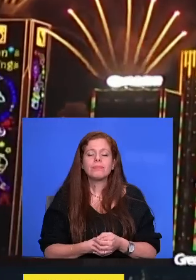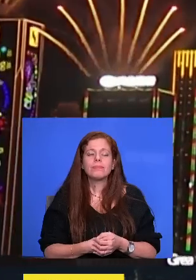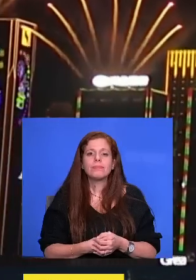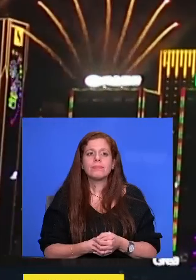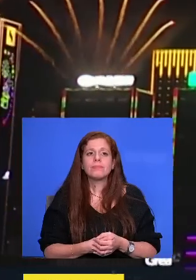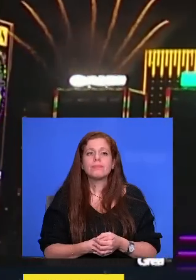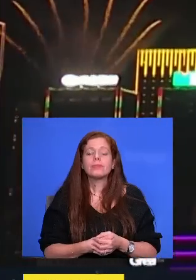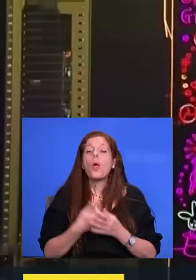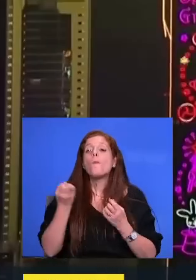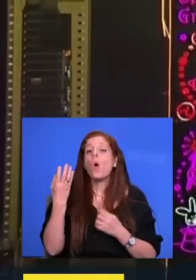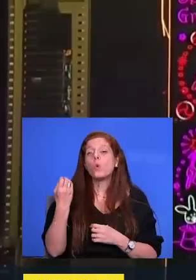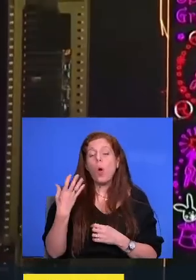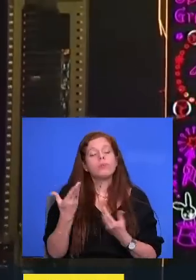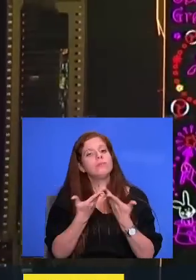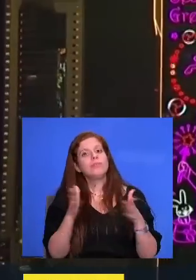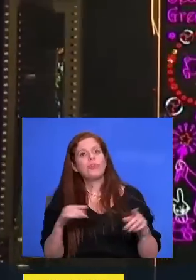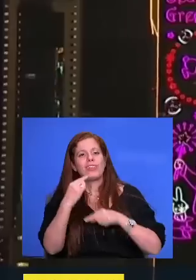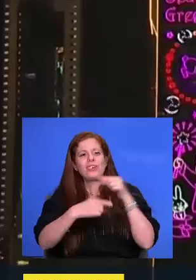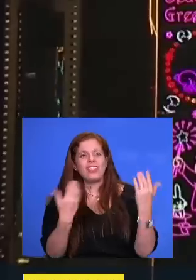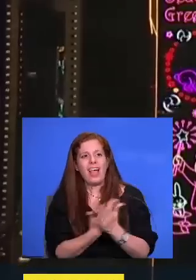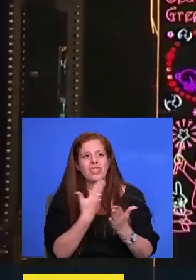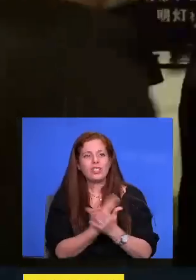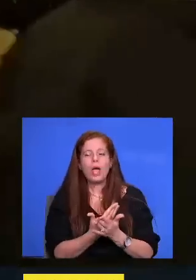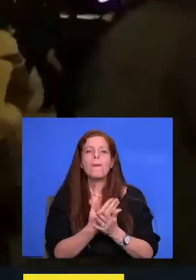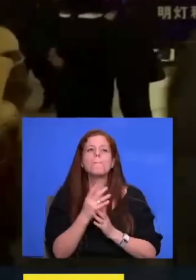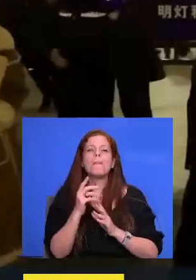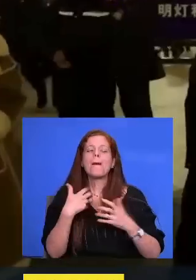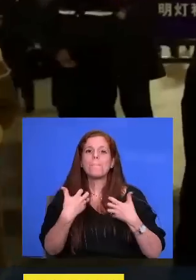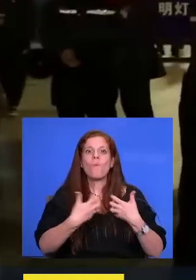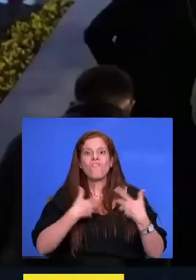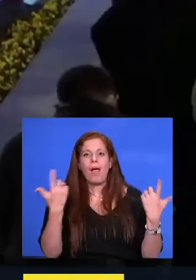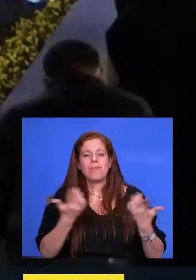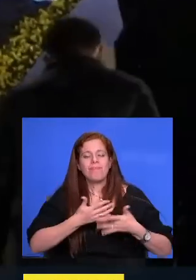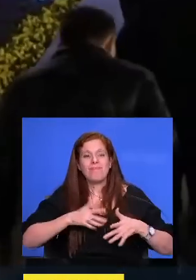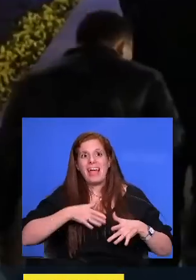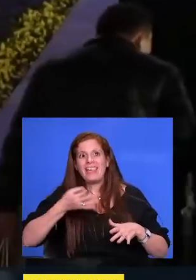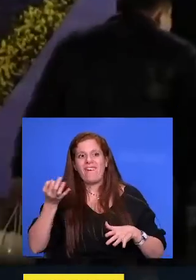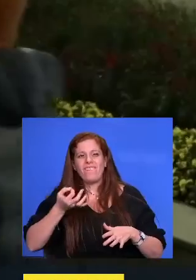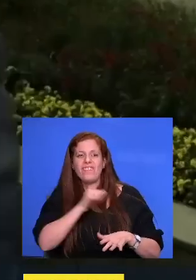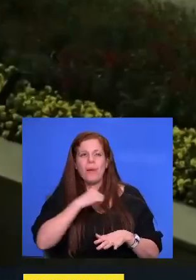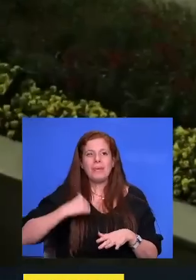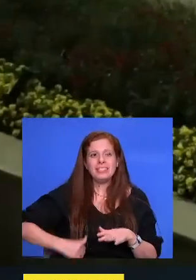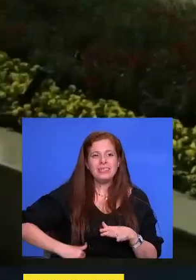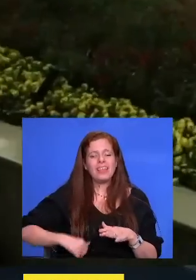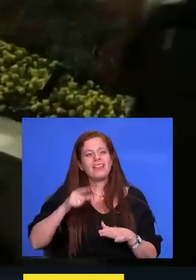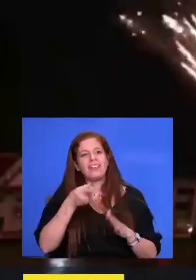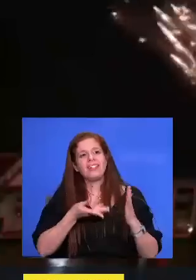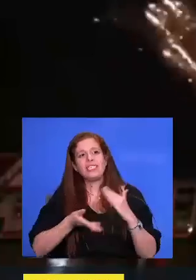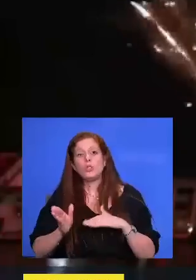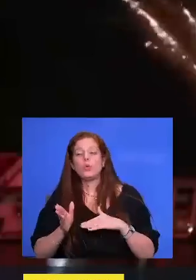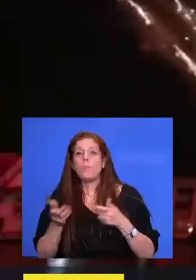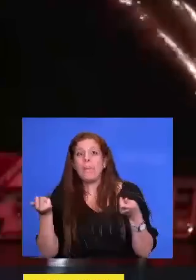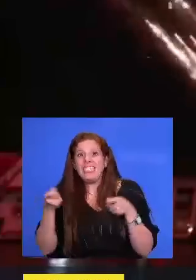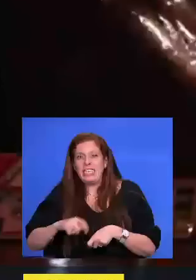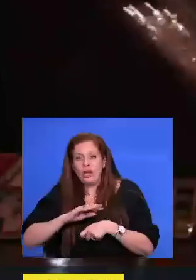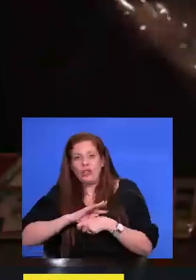בהונג קונג פתחו את השנה החדשה במופע פירוטכניקה מרהיב, ובסין חגגו שנה חדשה בסימן יציאה לחירות מסגרי הקורונה,